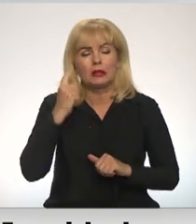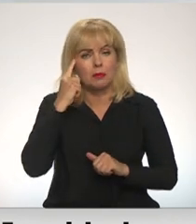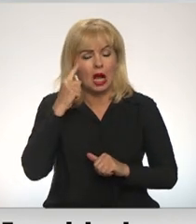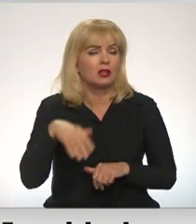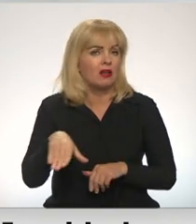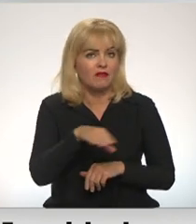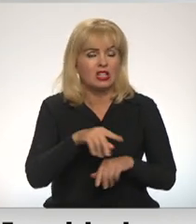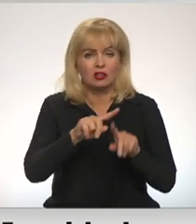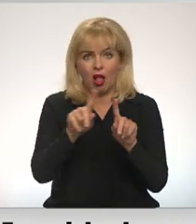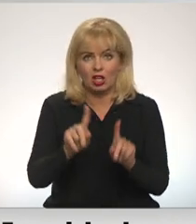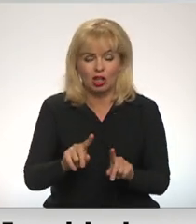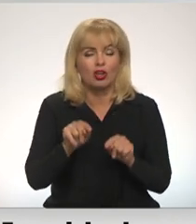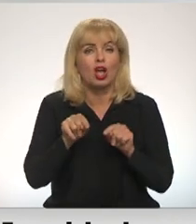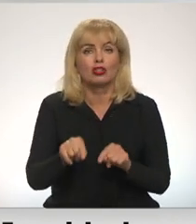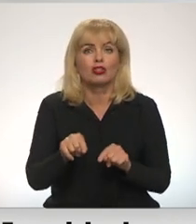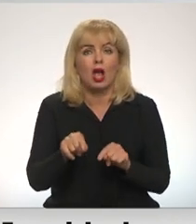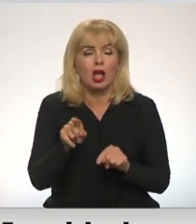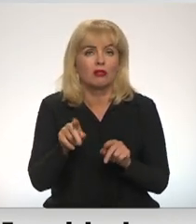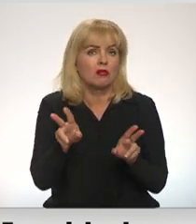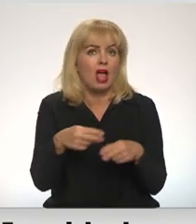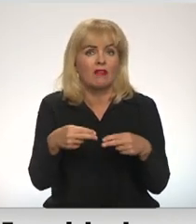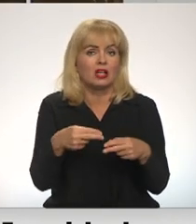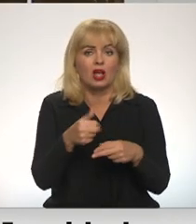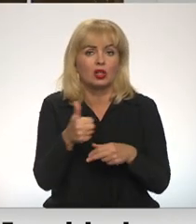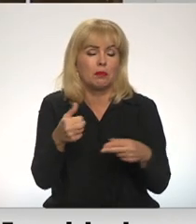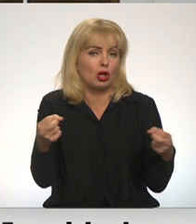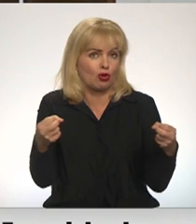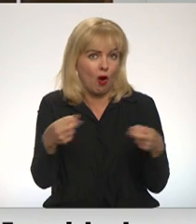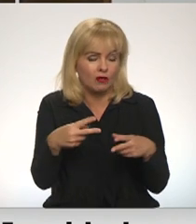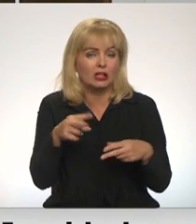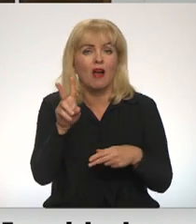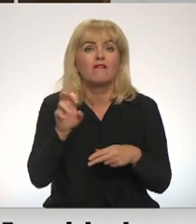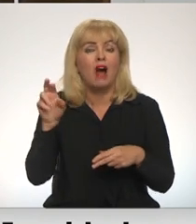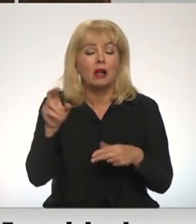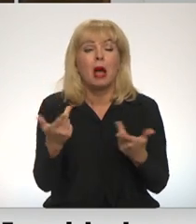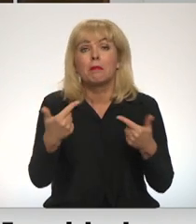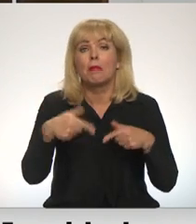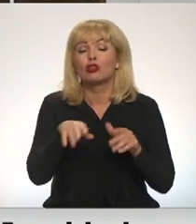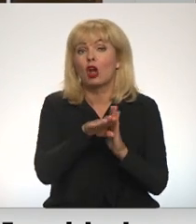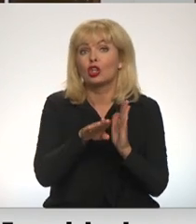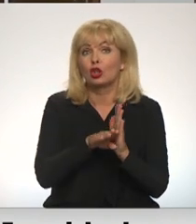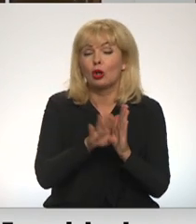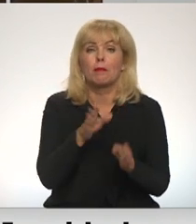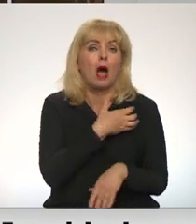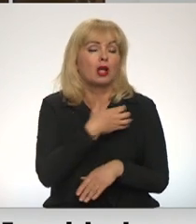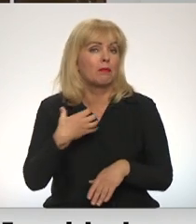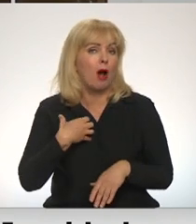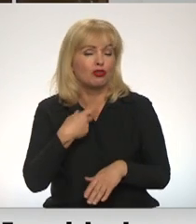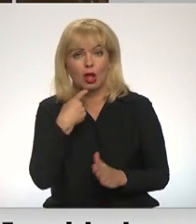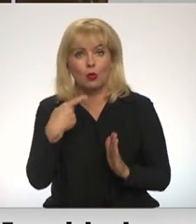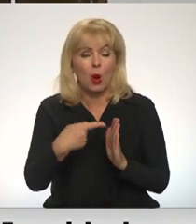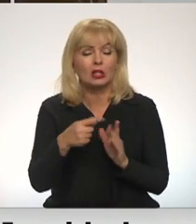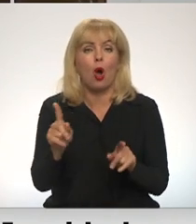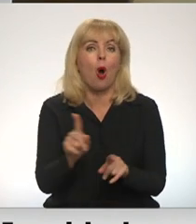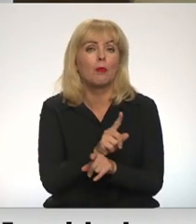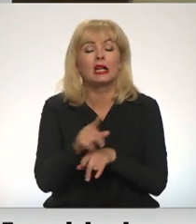Es domāju, šeit it kā interešu konfliktā nevajadzētu būt. Varam norāda, ka pašreizējā likumā par pašvaldībām nav noteikts, ka